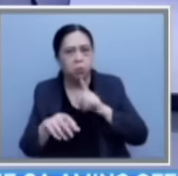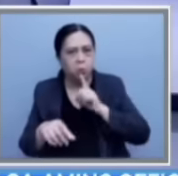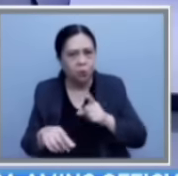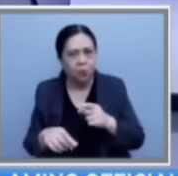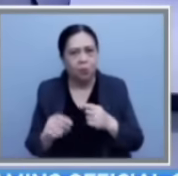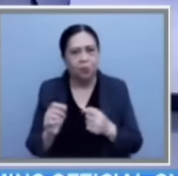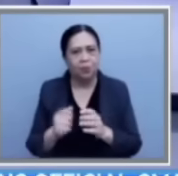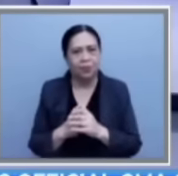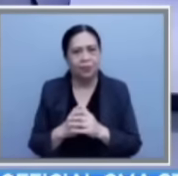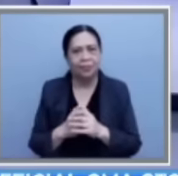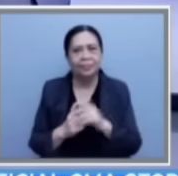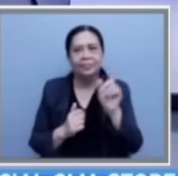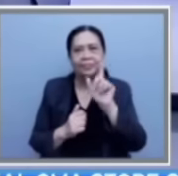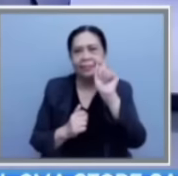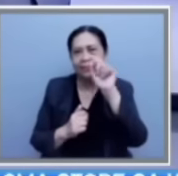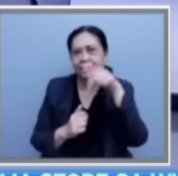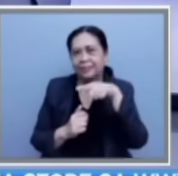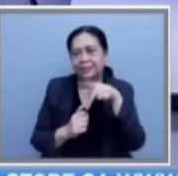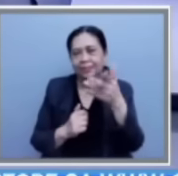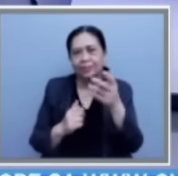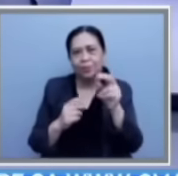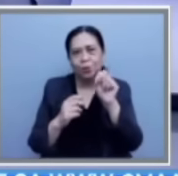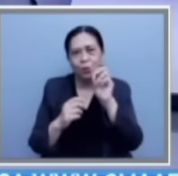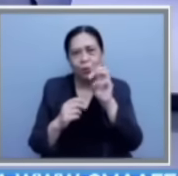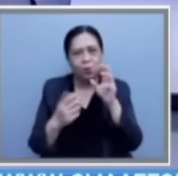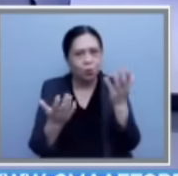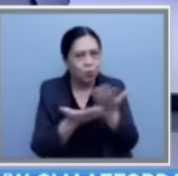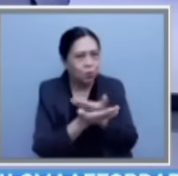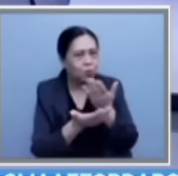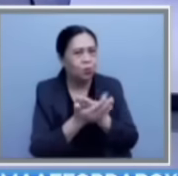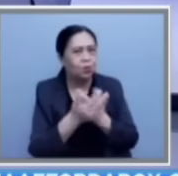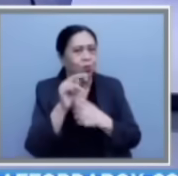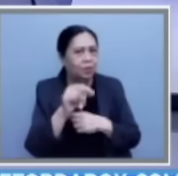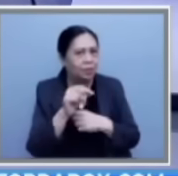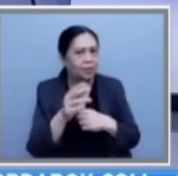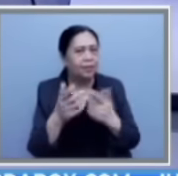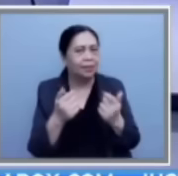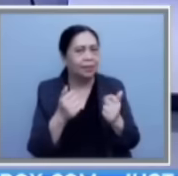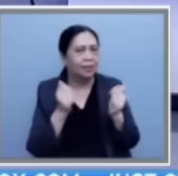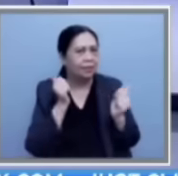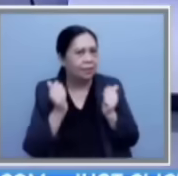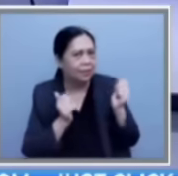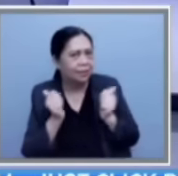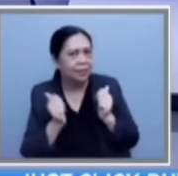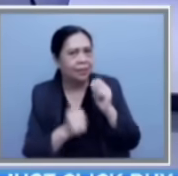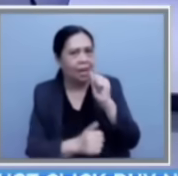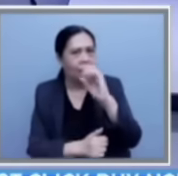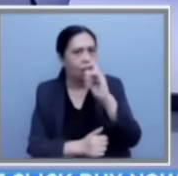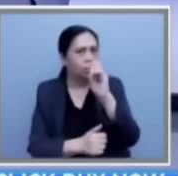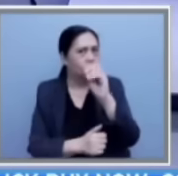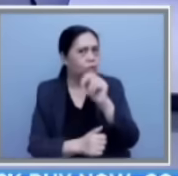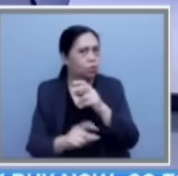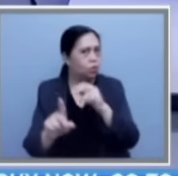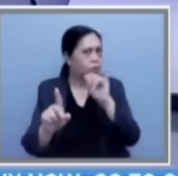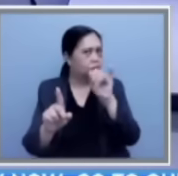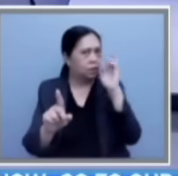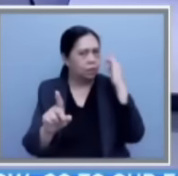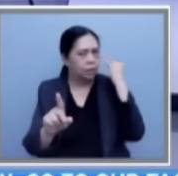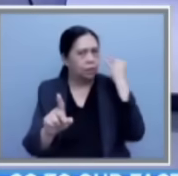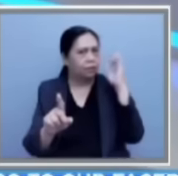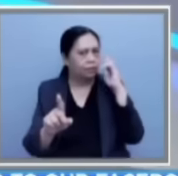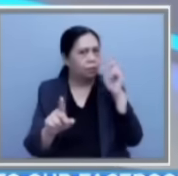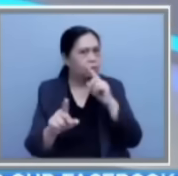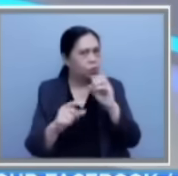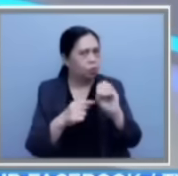tips kaya ng mga baguhan ngayon ' ba na kinakailangan Syempre sa pag-arte sa aktion eh ' ba orig o so mga Gan bang mga